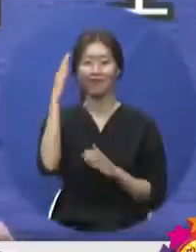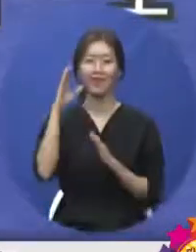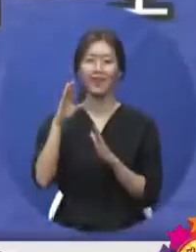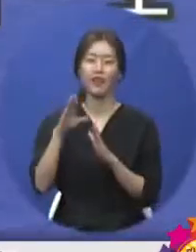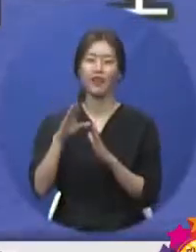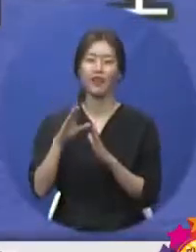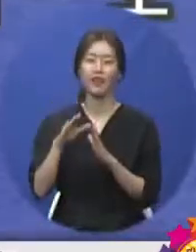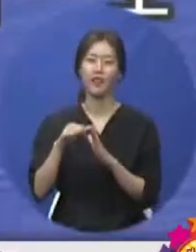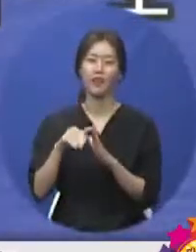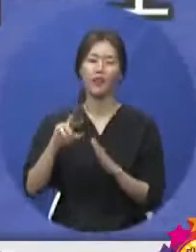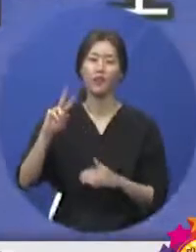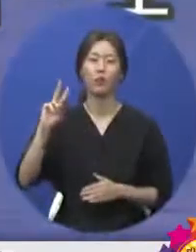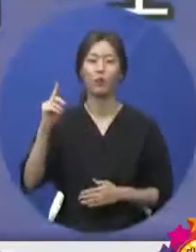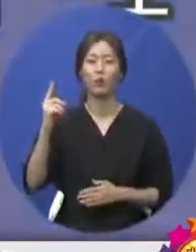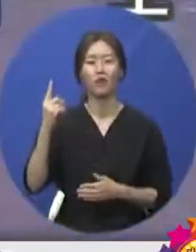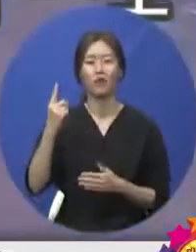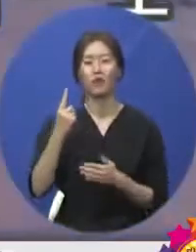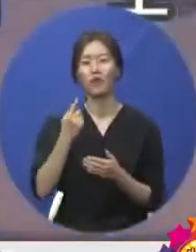청춘을